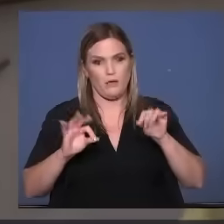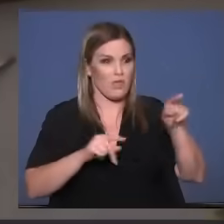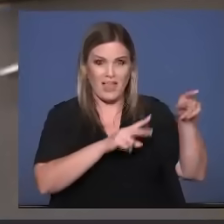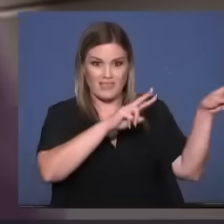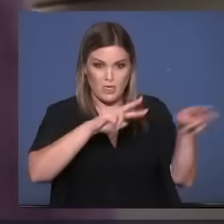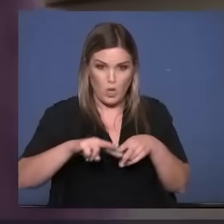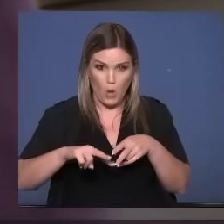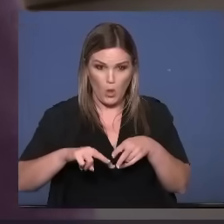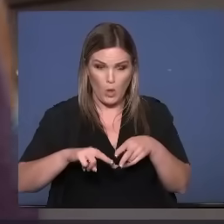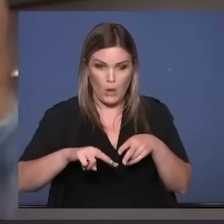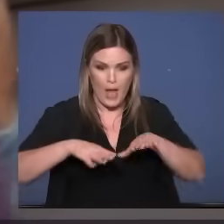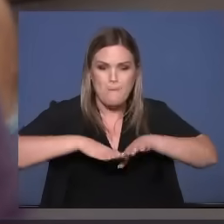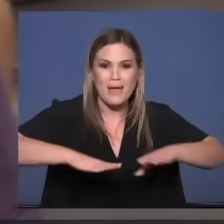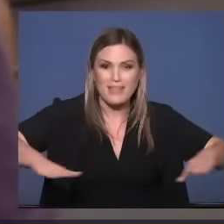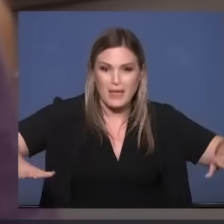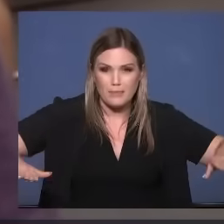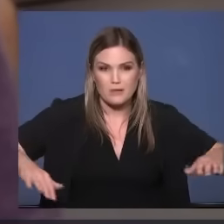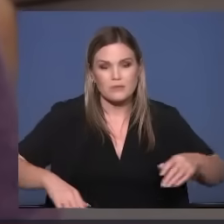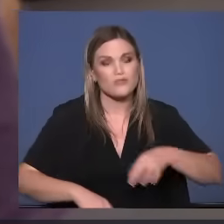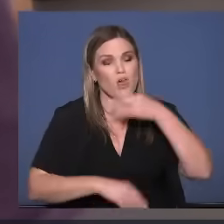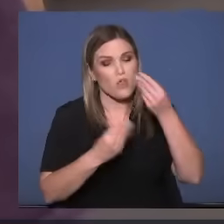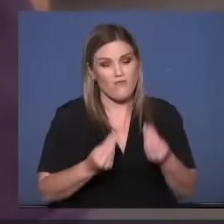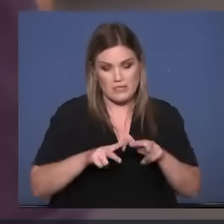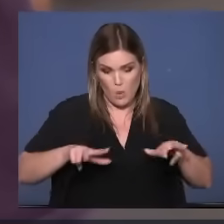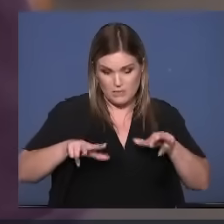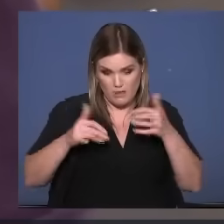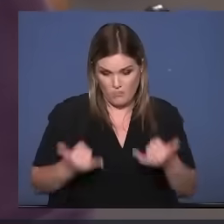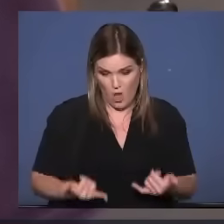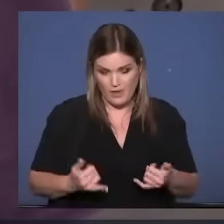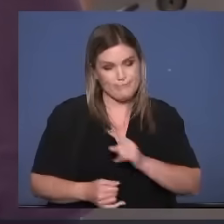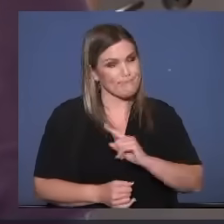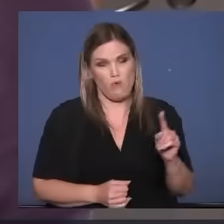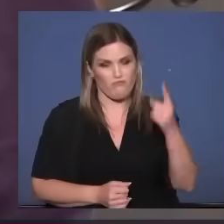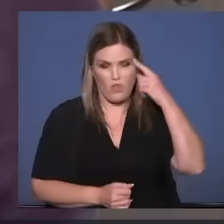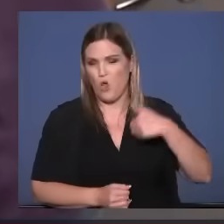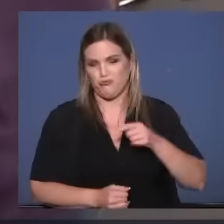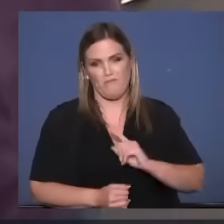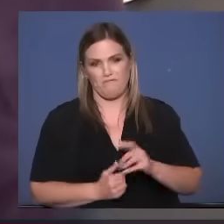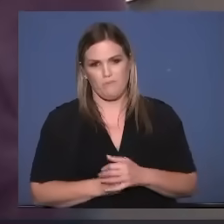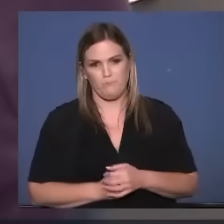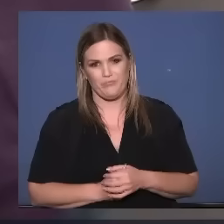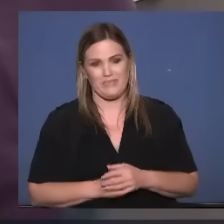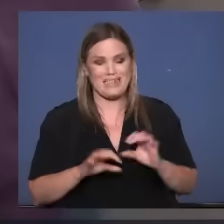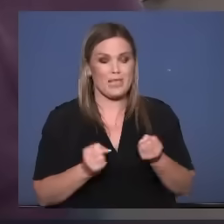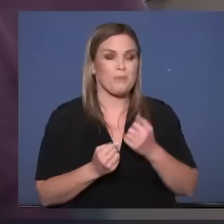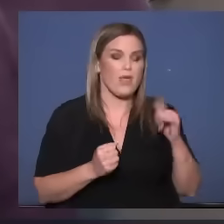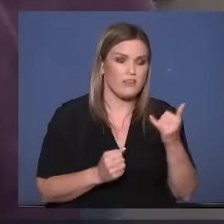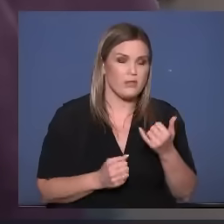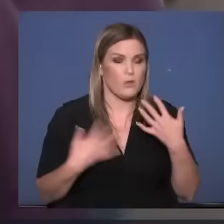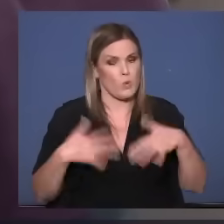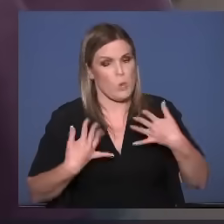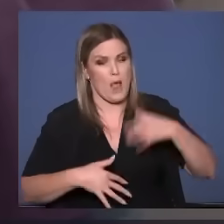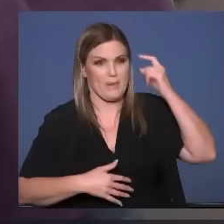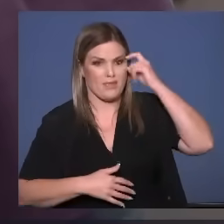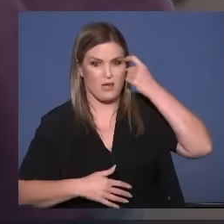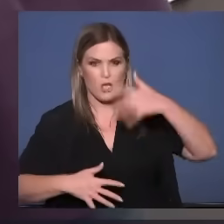הנוכחית זה שאלה טובה בסיטואציה הנוכחית לא אני לא חושב ואם כן זה עם הרבה דאגה בשטחים שלך